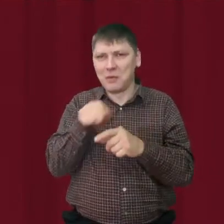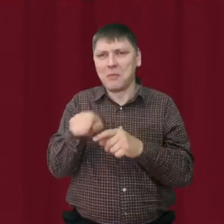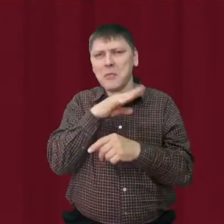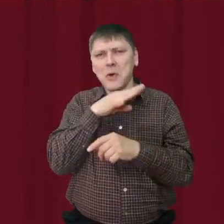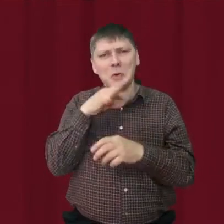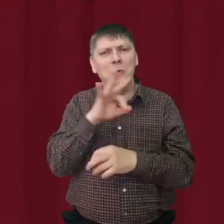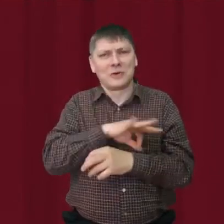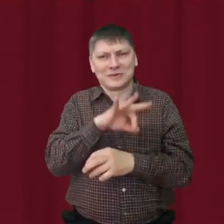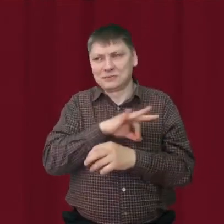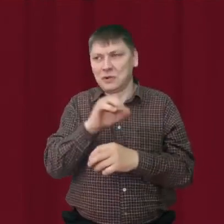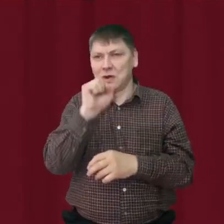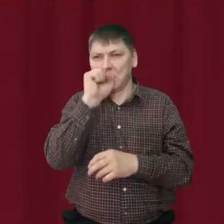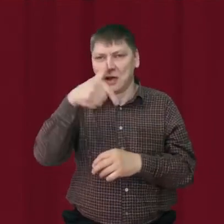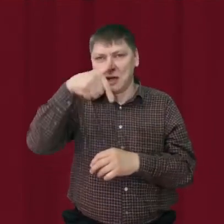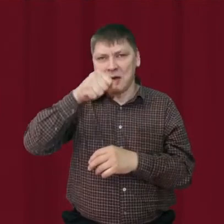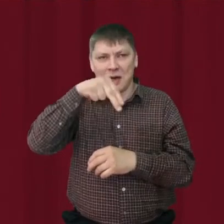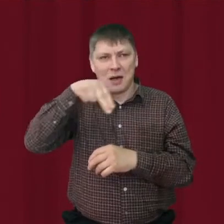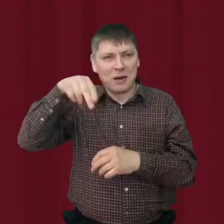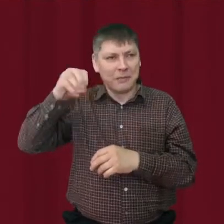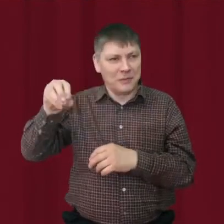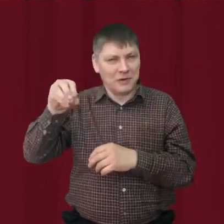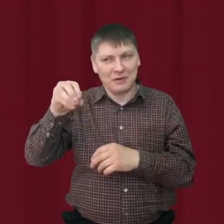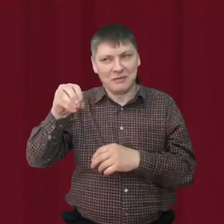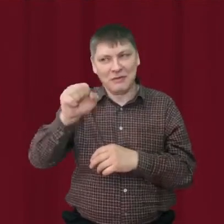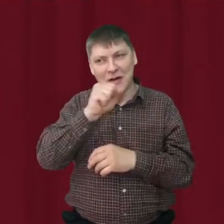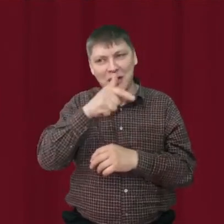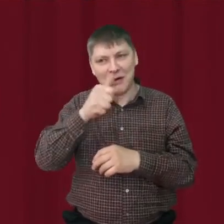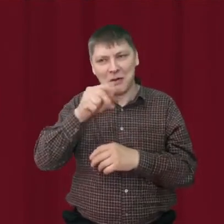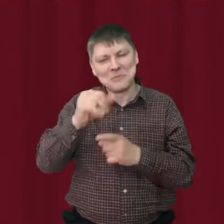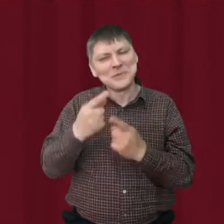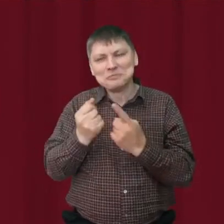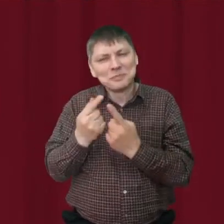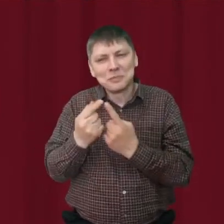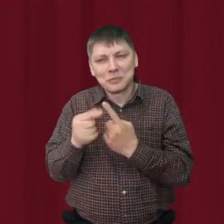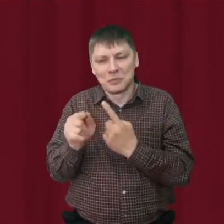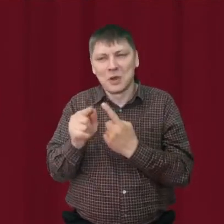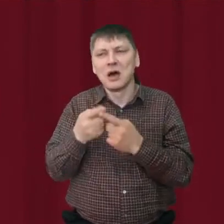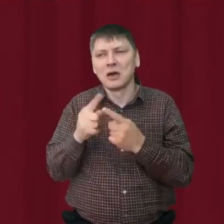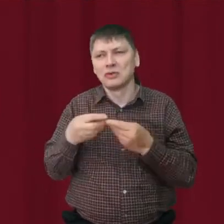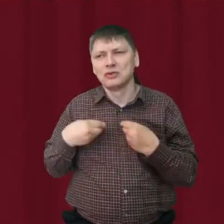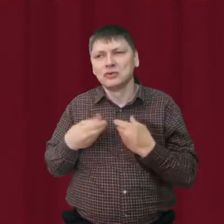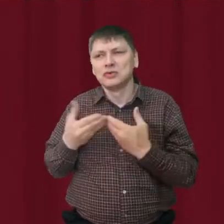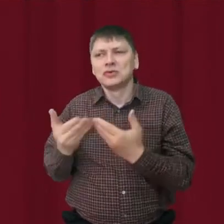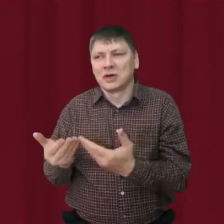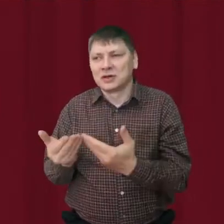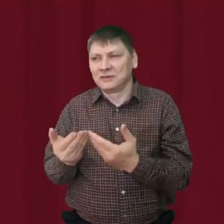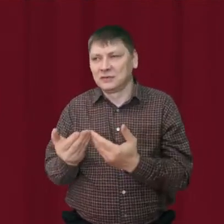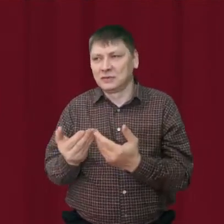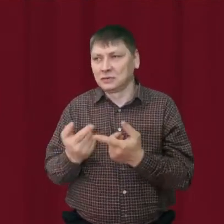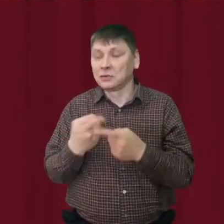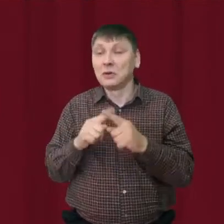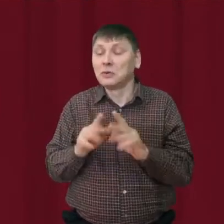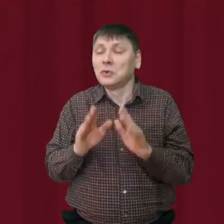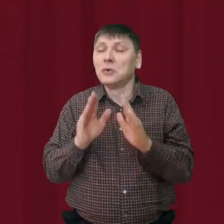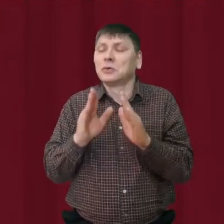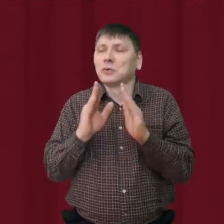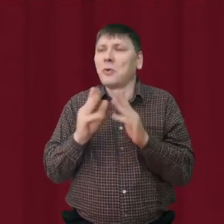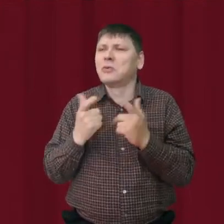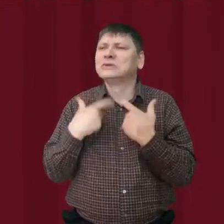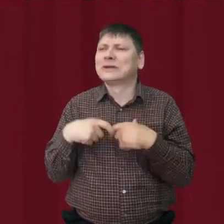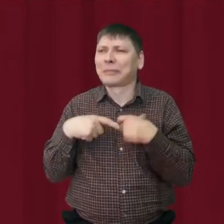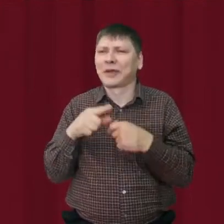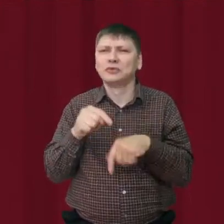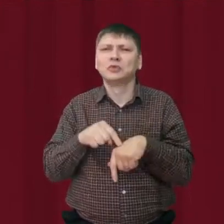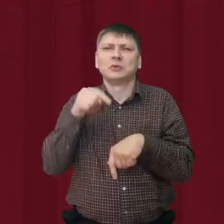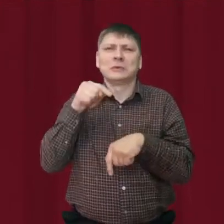Завете, слово «агапа» как раз записывает другую сторону любви, которая касается не только чувственной стороны, но